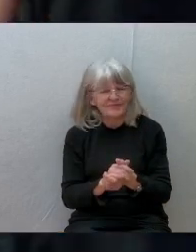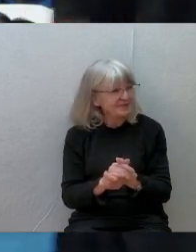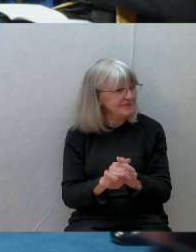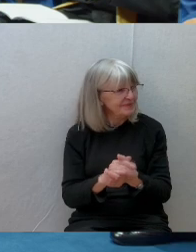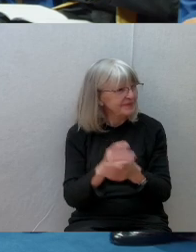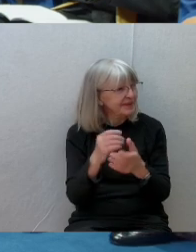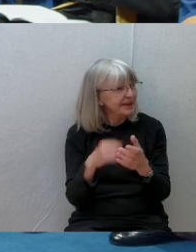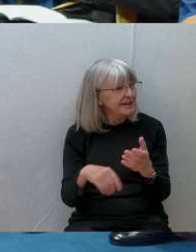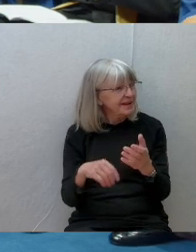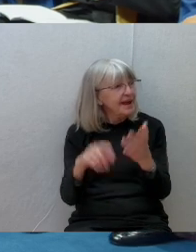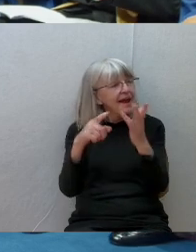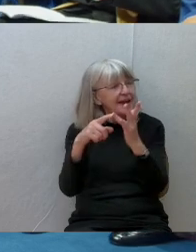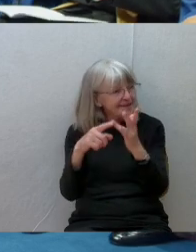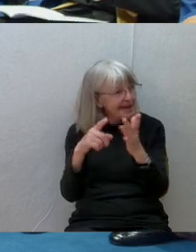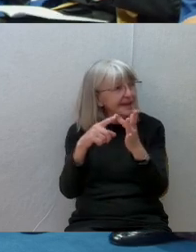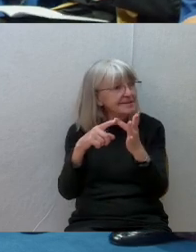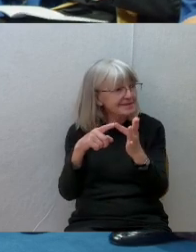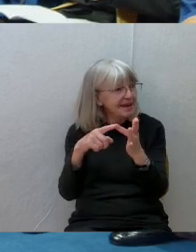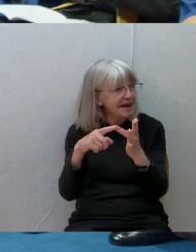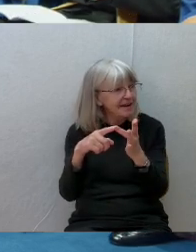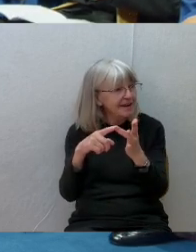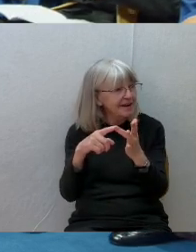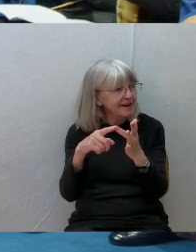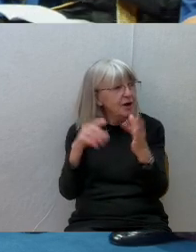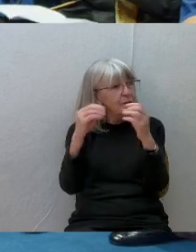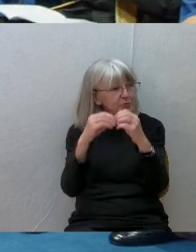Insia Bhavna Garwala.